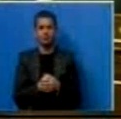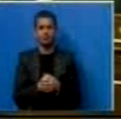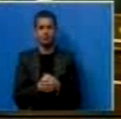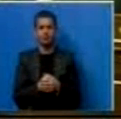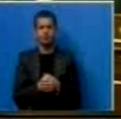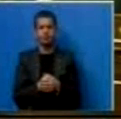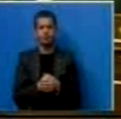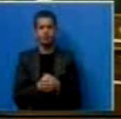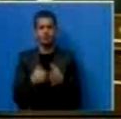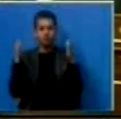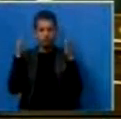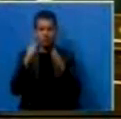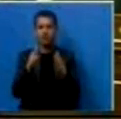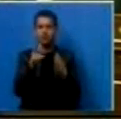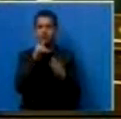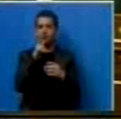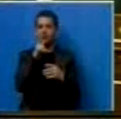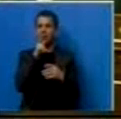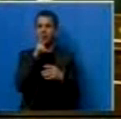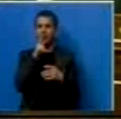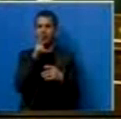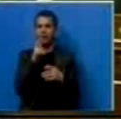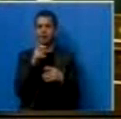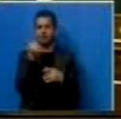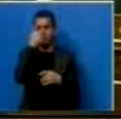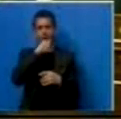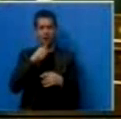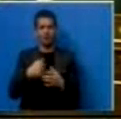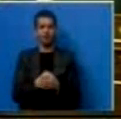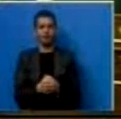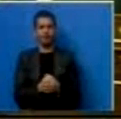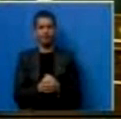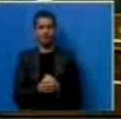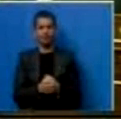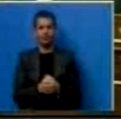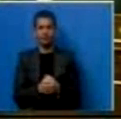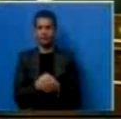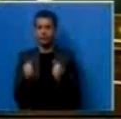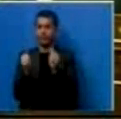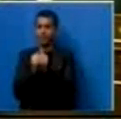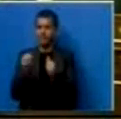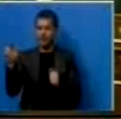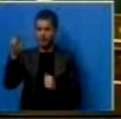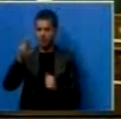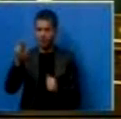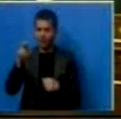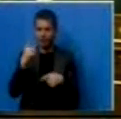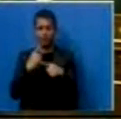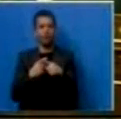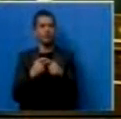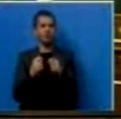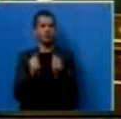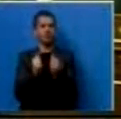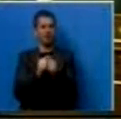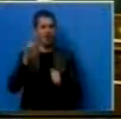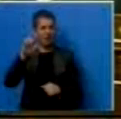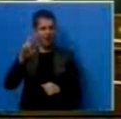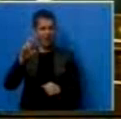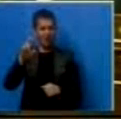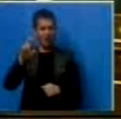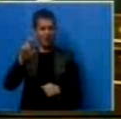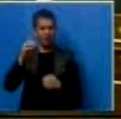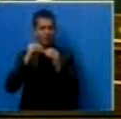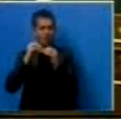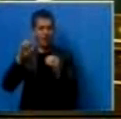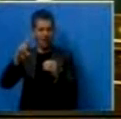në rrafshin e kërkesave cilat i ka Bashkimi Evropian, cilat i ka BE-ja për